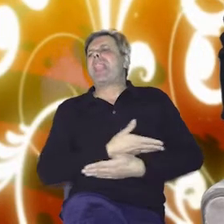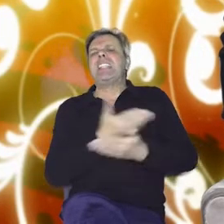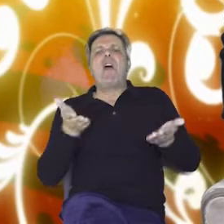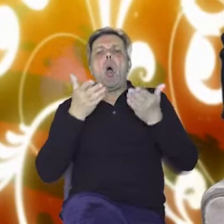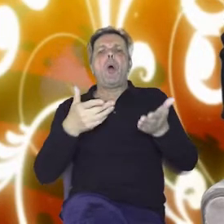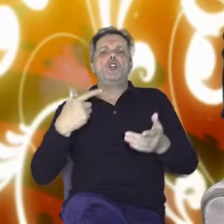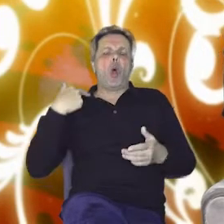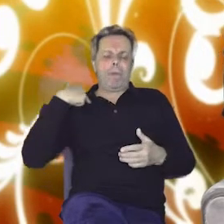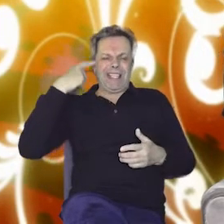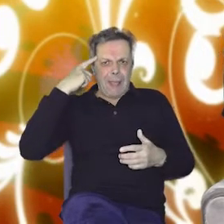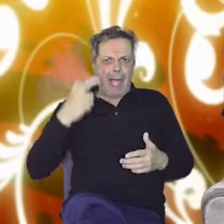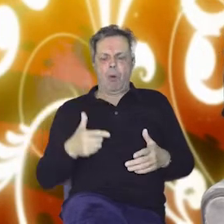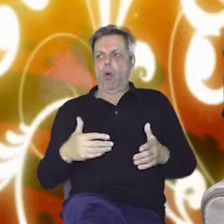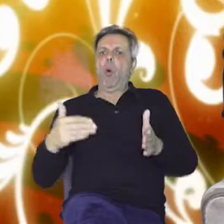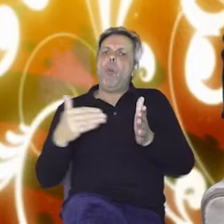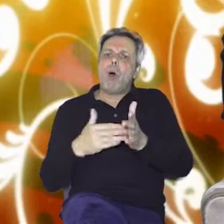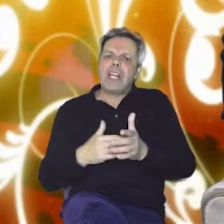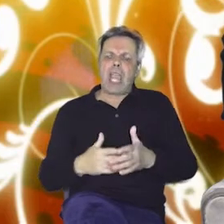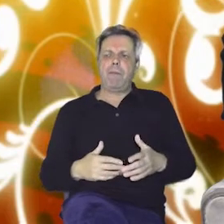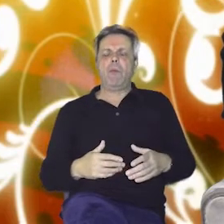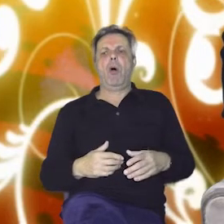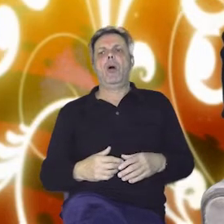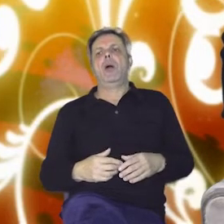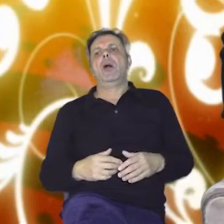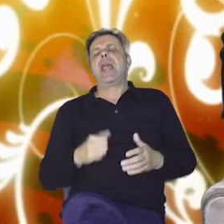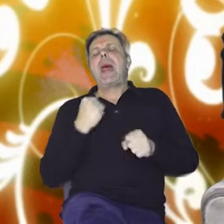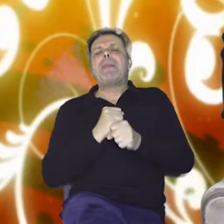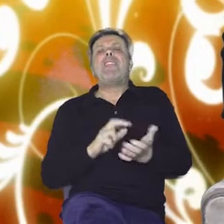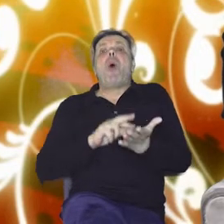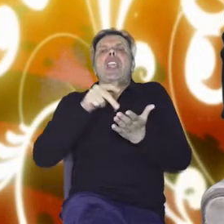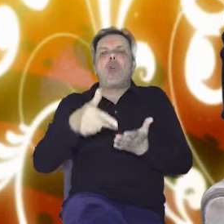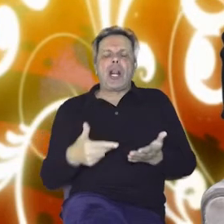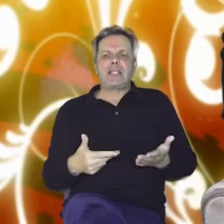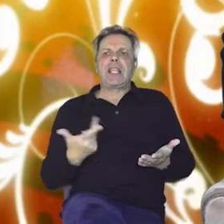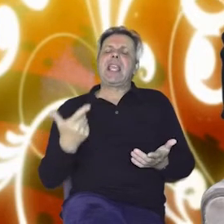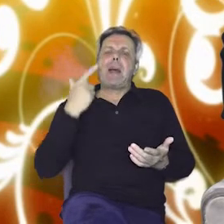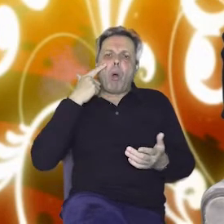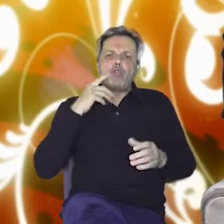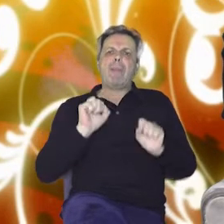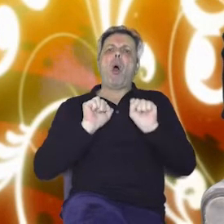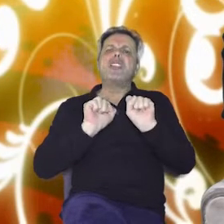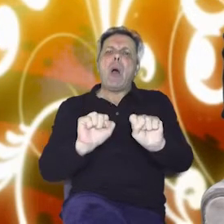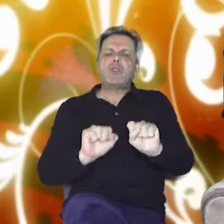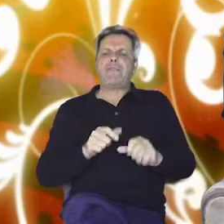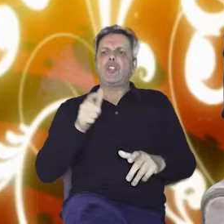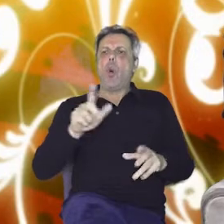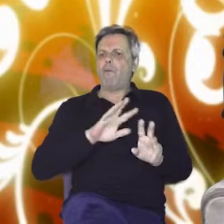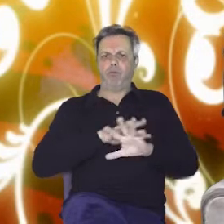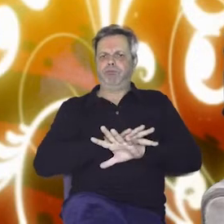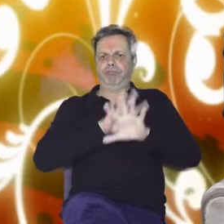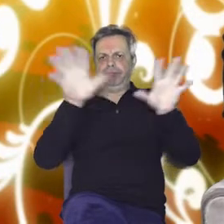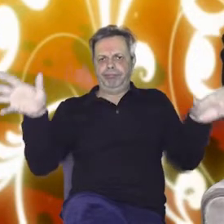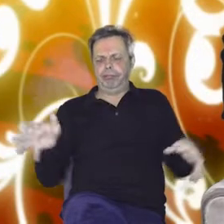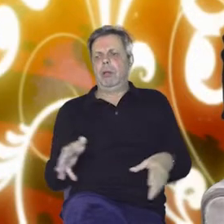znamo upotrijebimo, učinimo taj iskorak da pokušamo zaustaviti ovu pandemiju, ovu